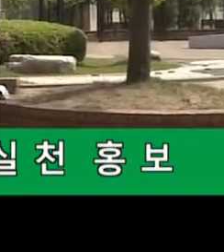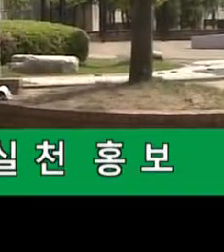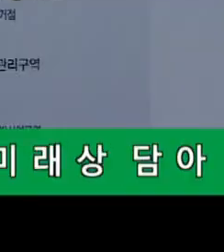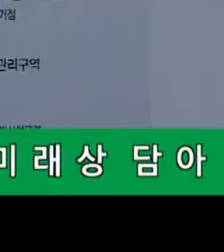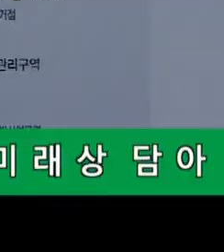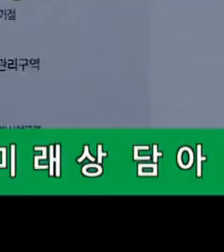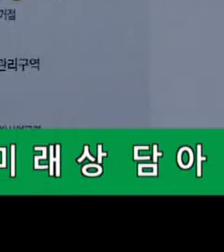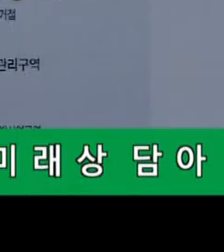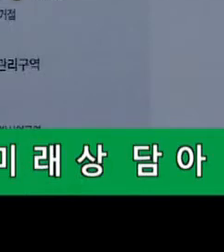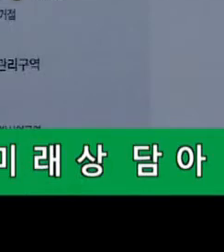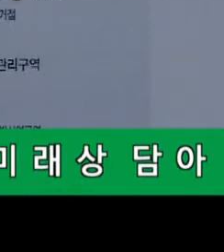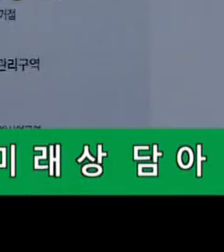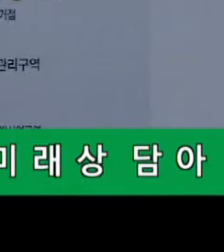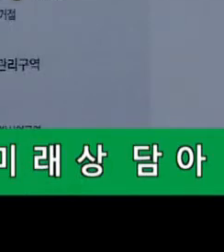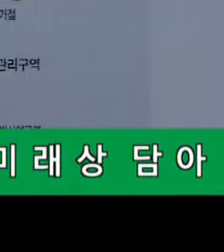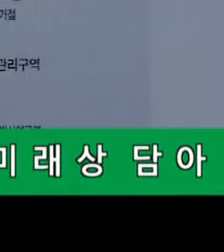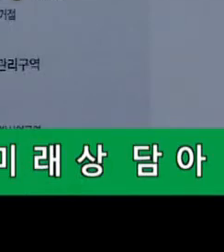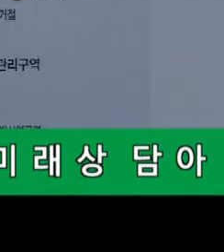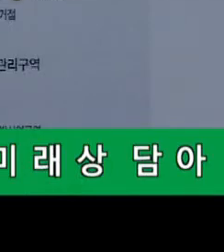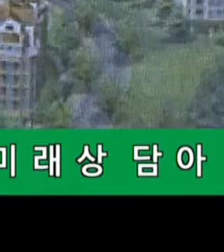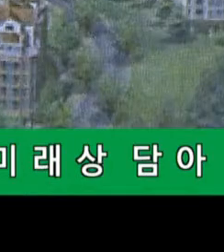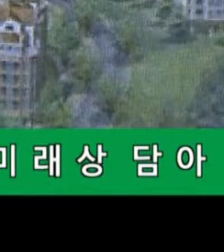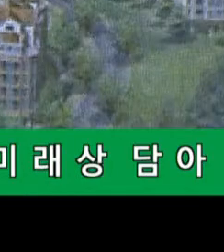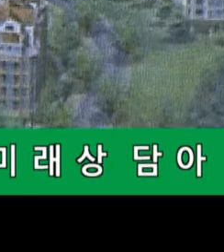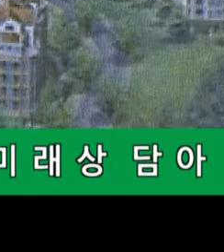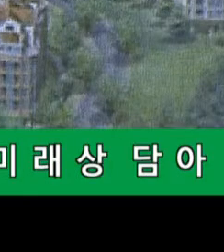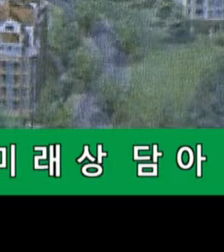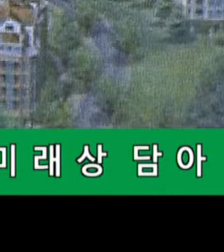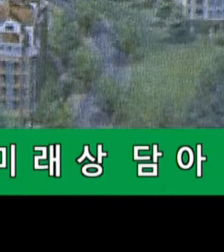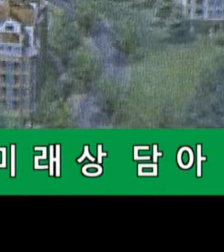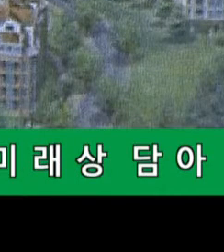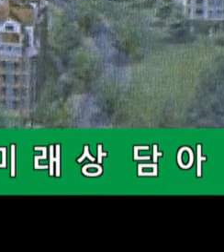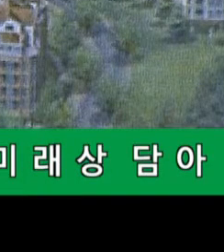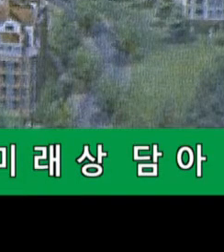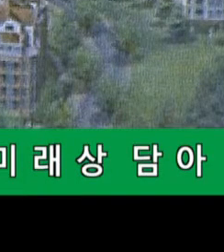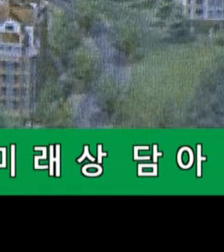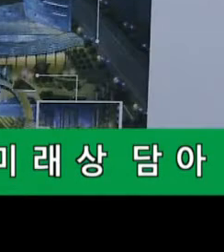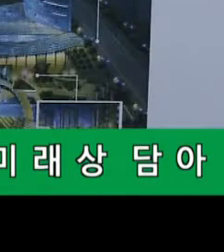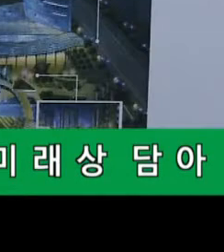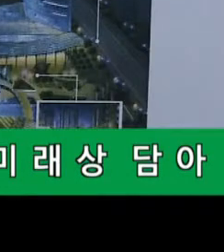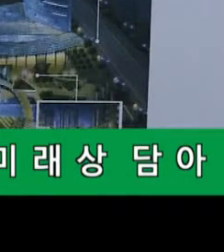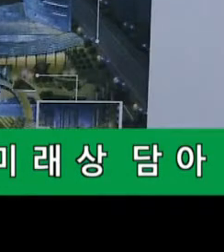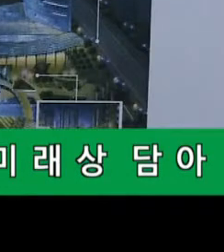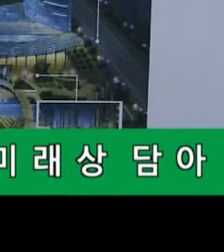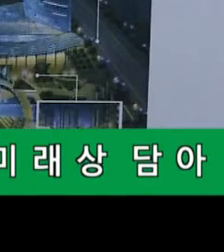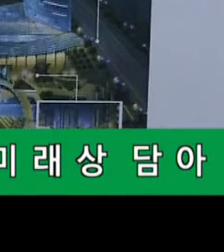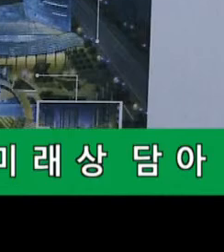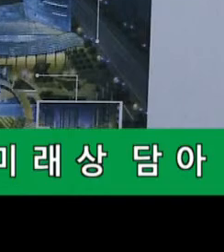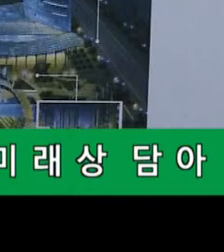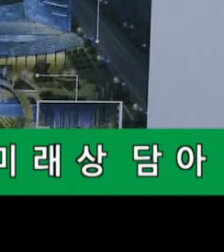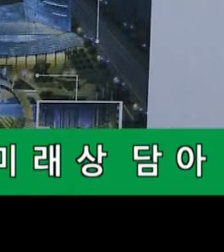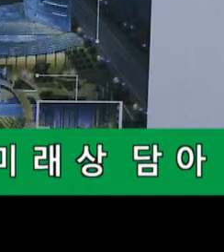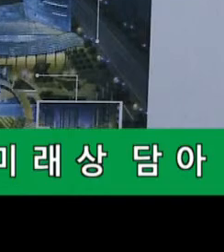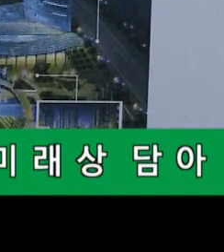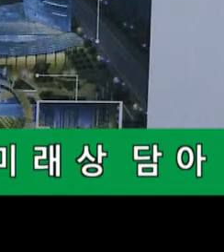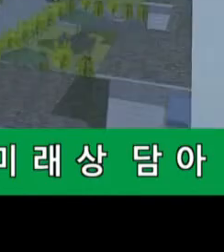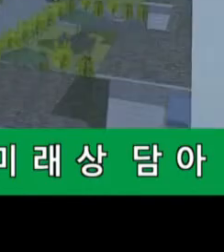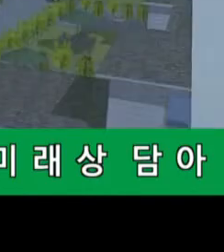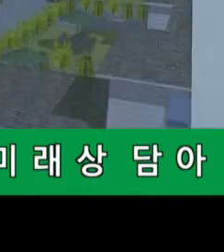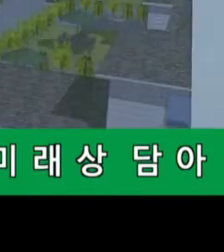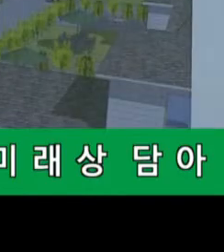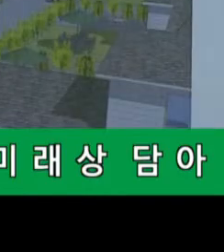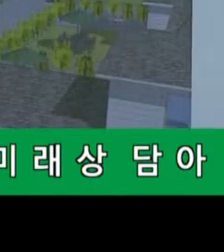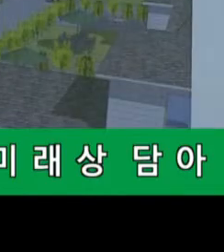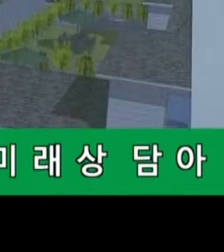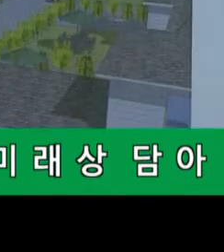펼쳐졌습니다. 2020년 천변만화 녹색 매력 도시로의 비상을 위해 용인시 경관 조례가 새롭게 개정돼